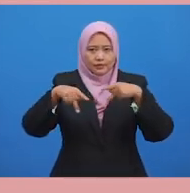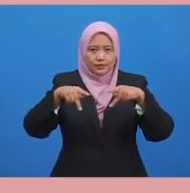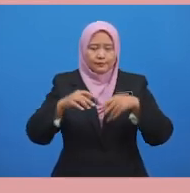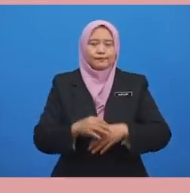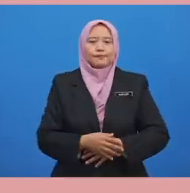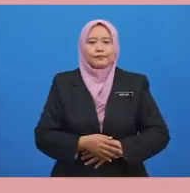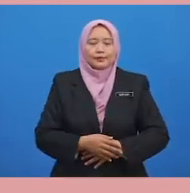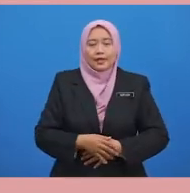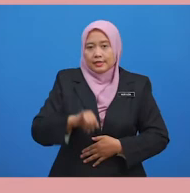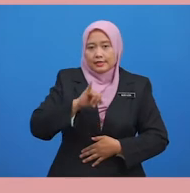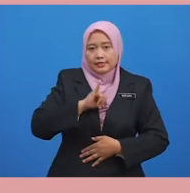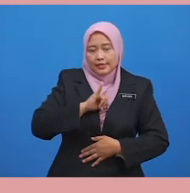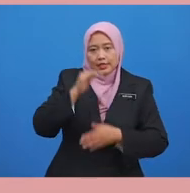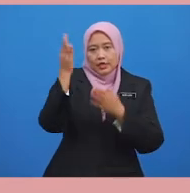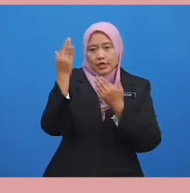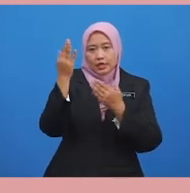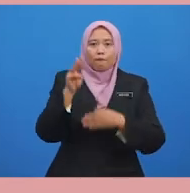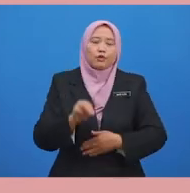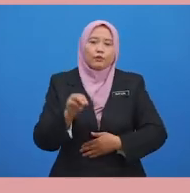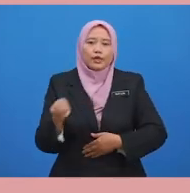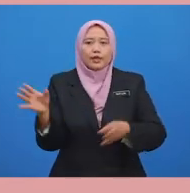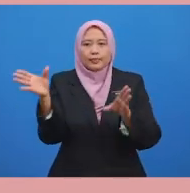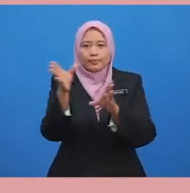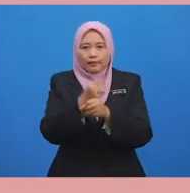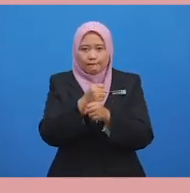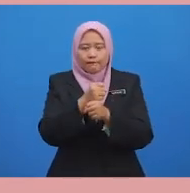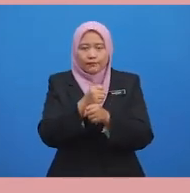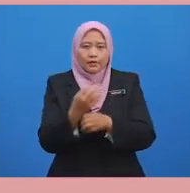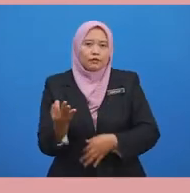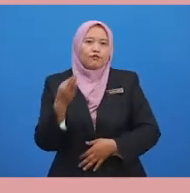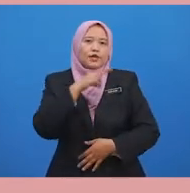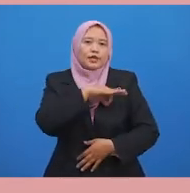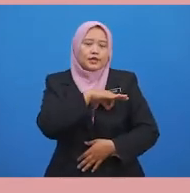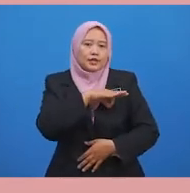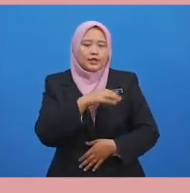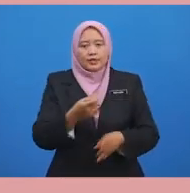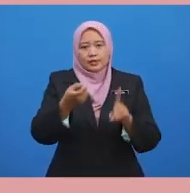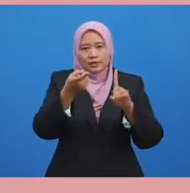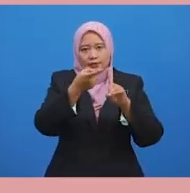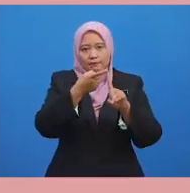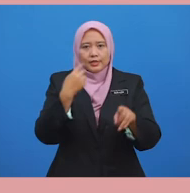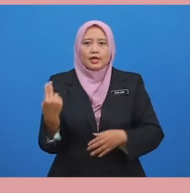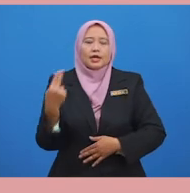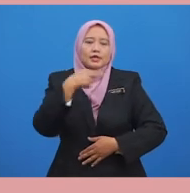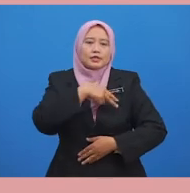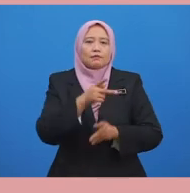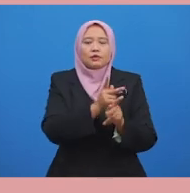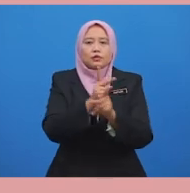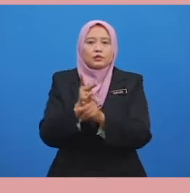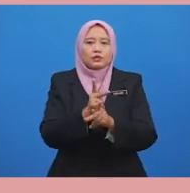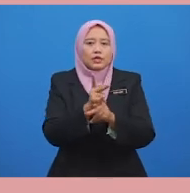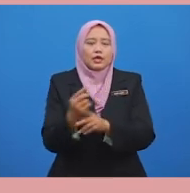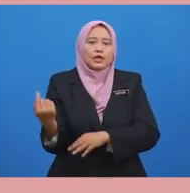Cikgu berharap murid-murid dapat mempelajari dan bermanfaat setiap apa yang kita